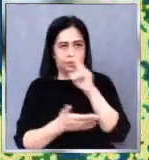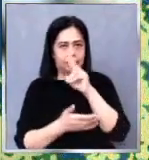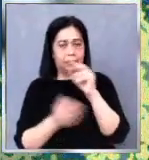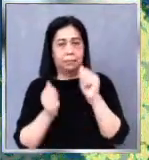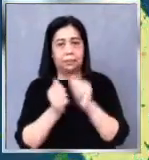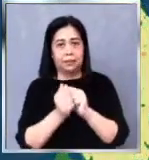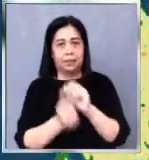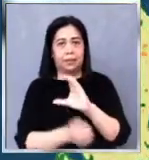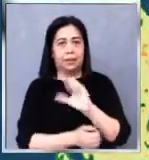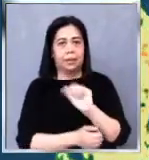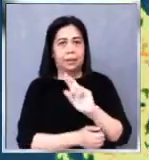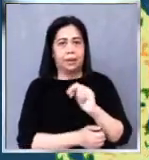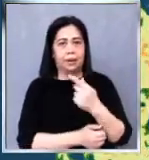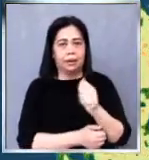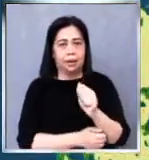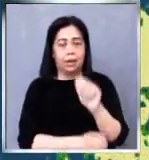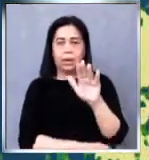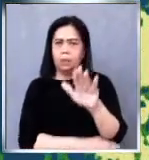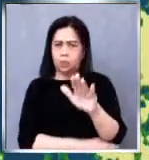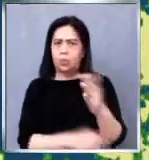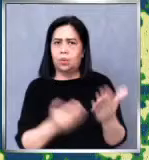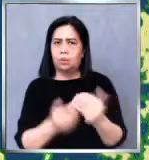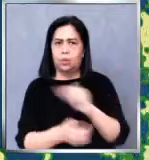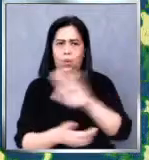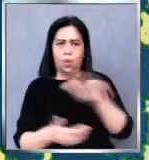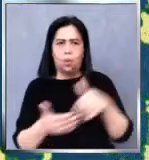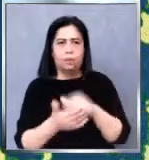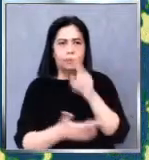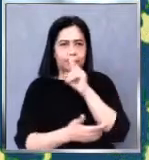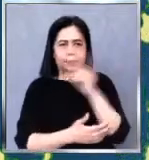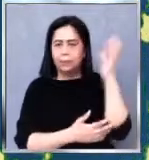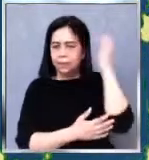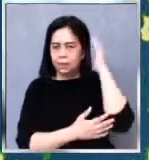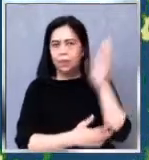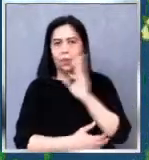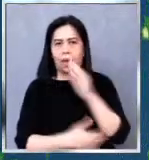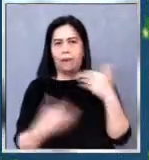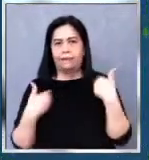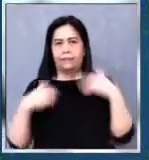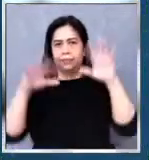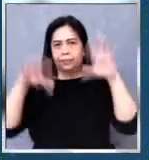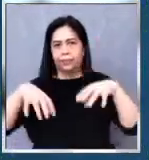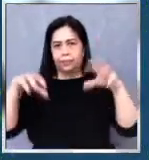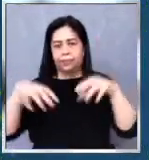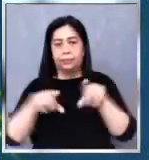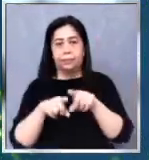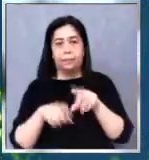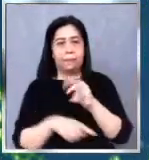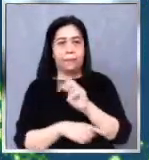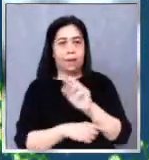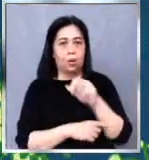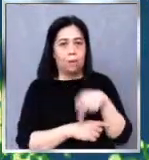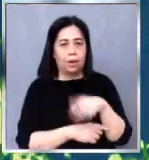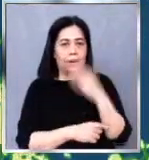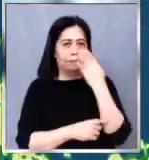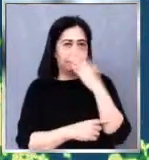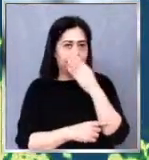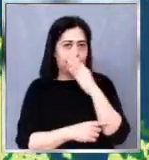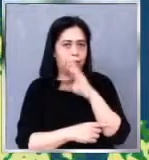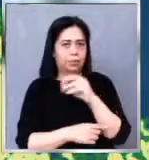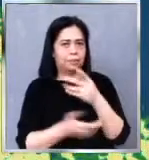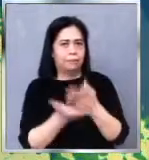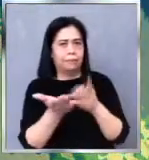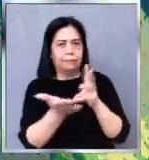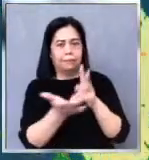Sa hapon, halos buong Visayas at Mindanao ang uulanin. Kayo din ang Mimaropa, Bicol Region at ilang lugar sa Northern